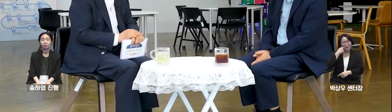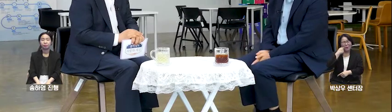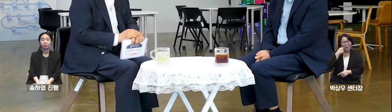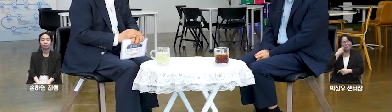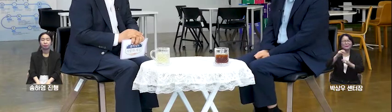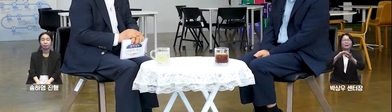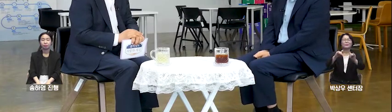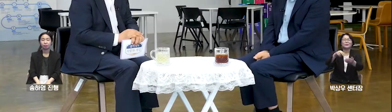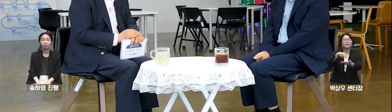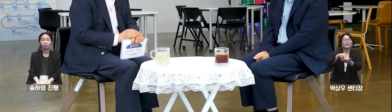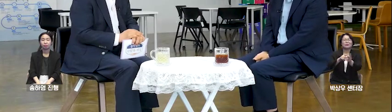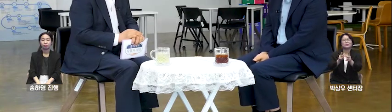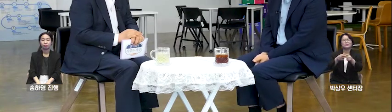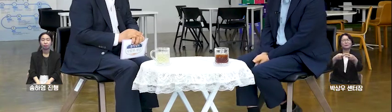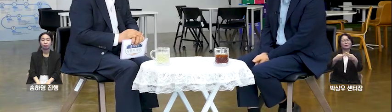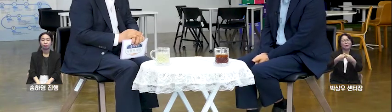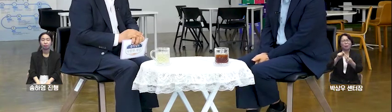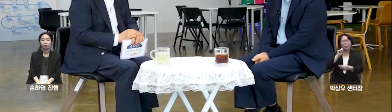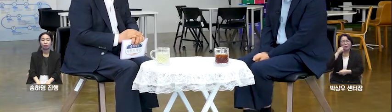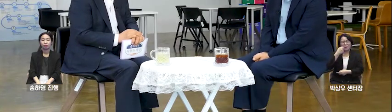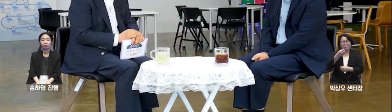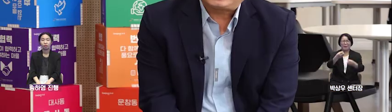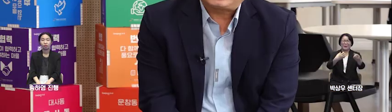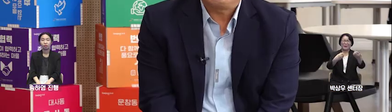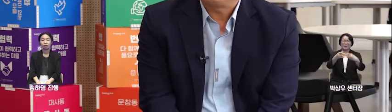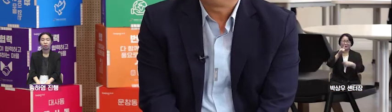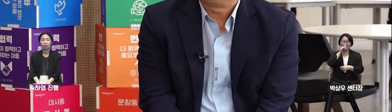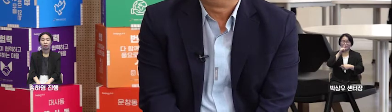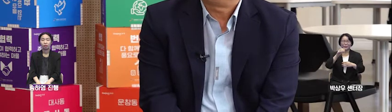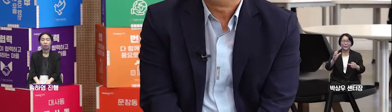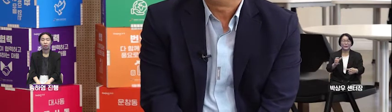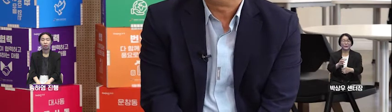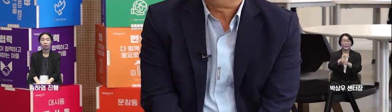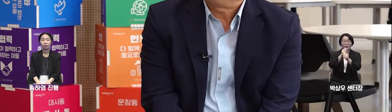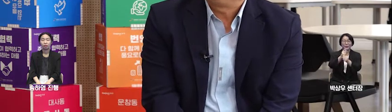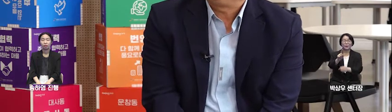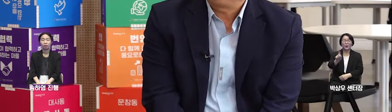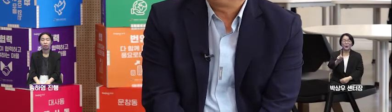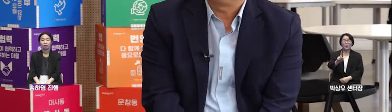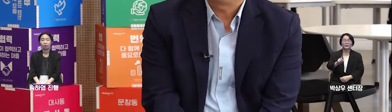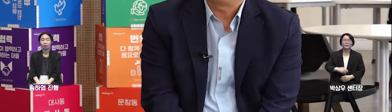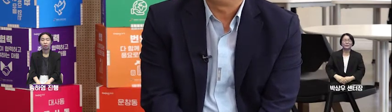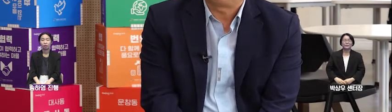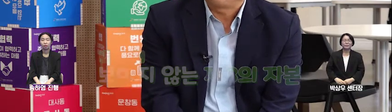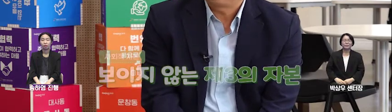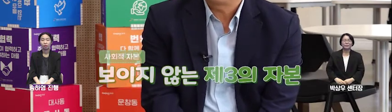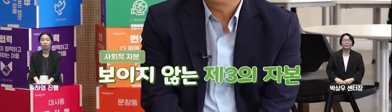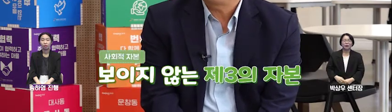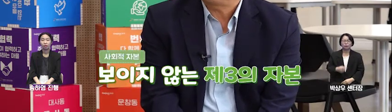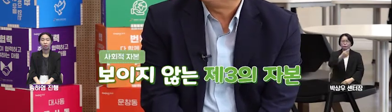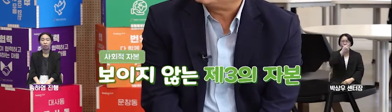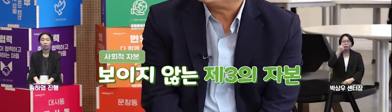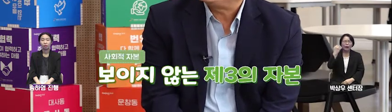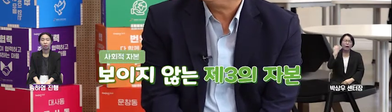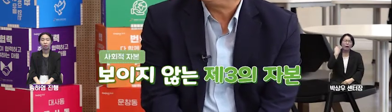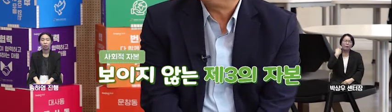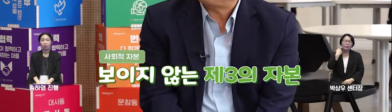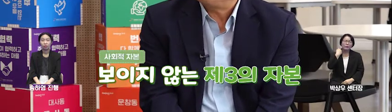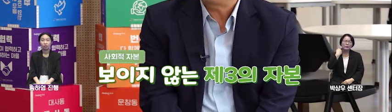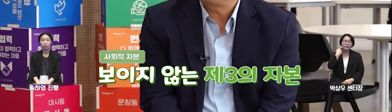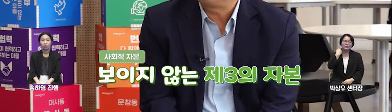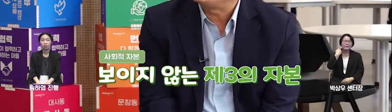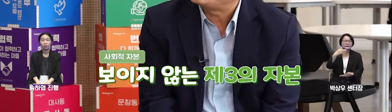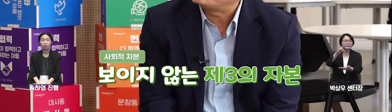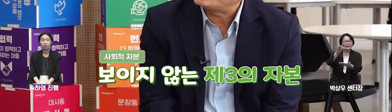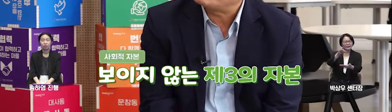많은 분들이 이해하시기 힘드시다고 그러시는데요. 한마디로 말씀을 드리면 보이지 않는